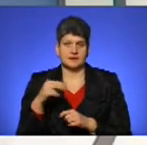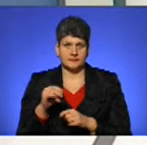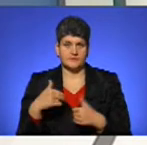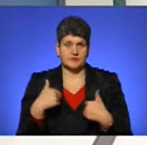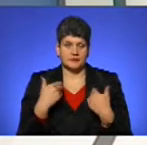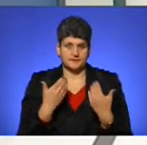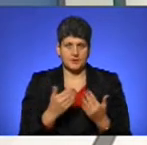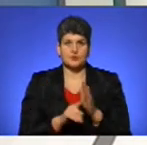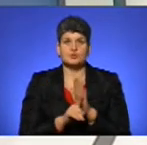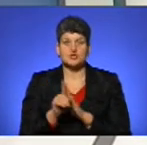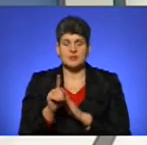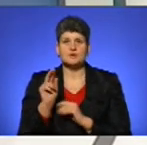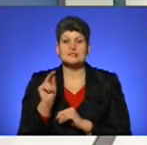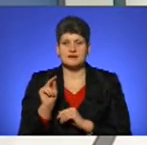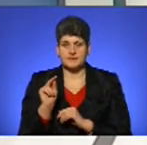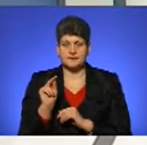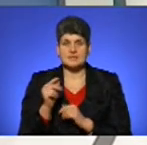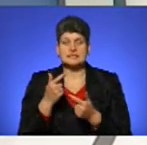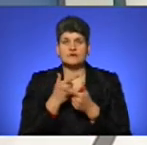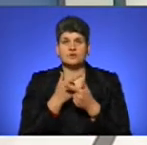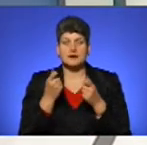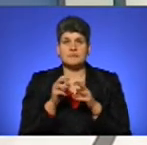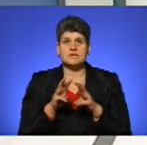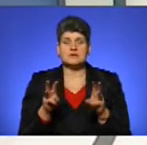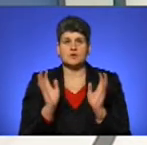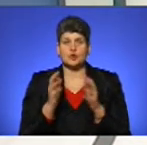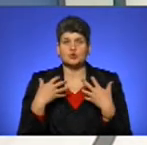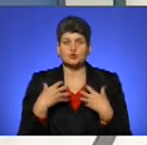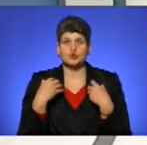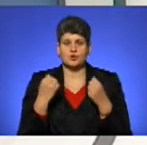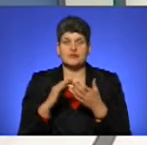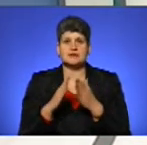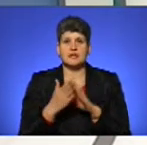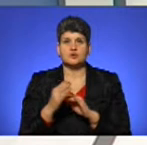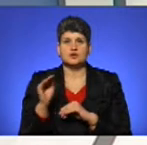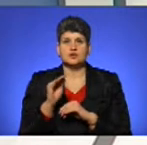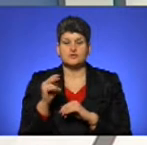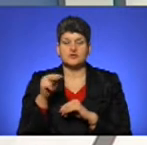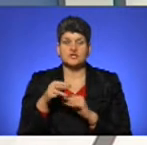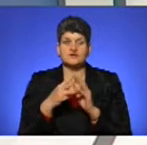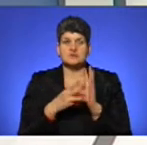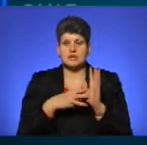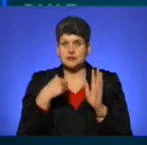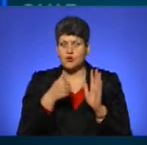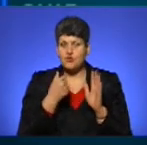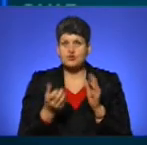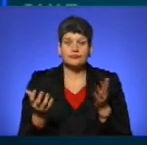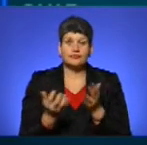Отже, розпочнемо з цифр. За інформацією Міністерства охорони здоров'я, станом на жовтень 2018 року